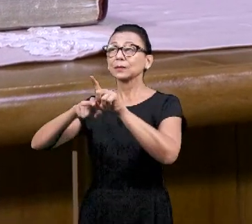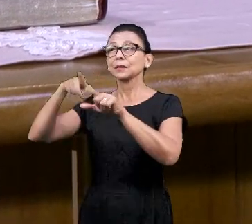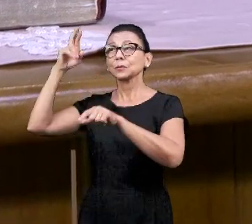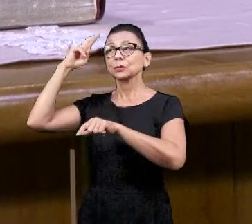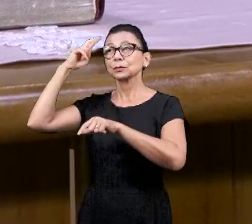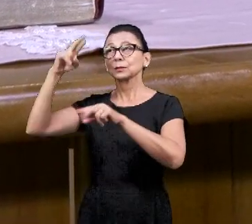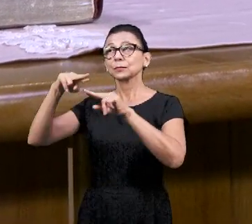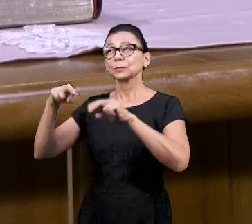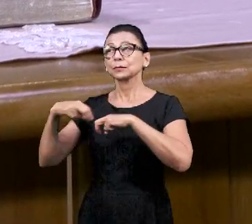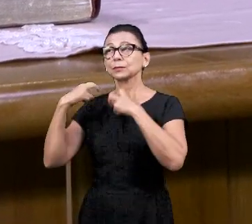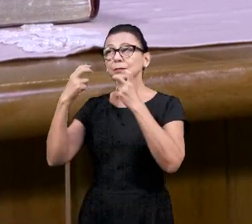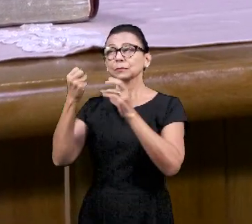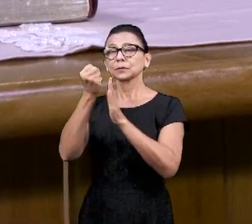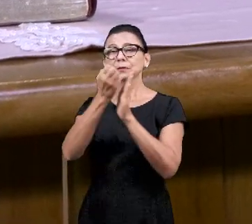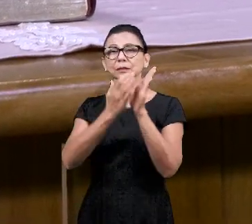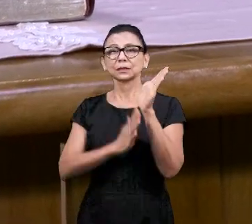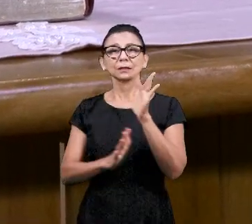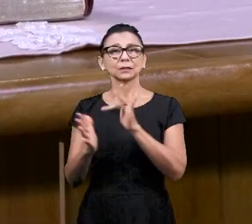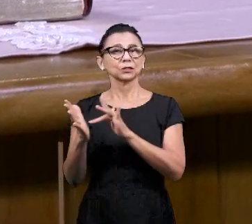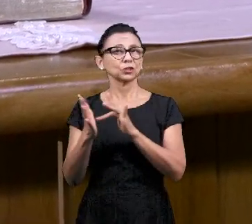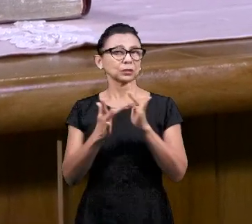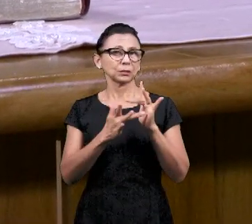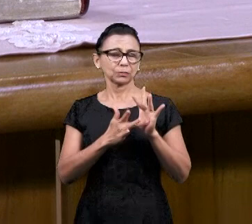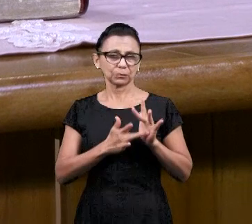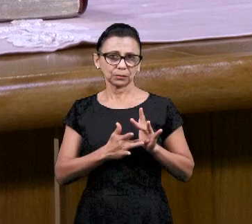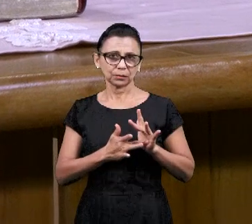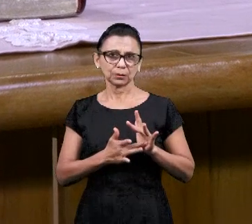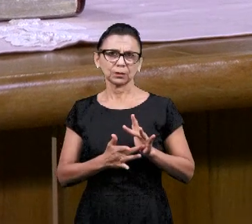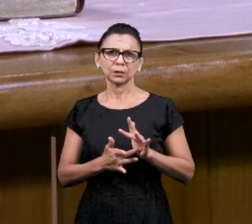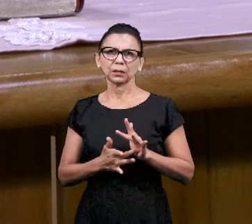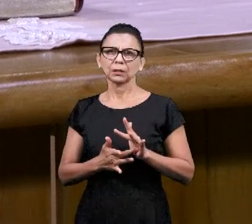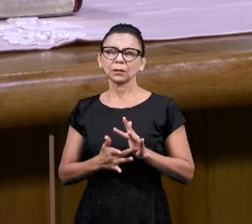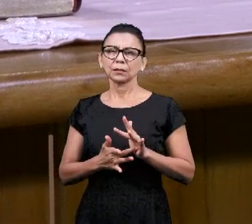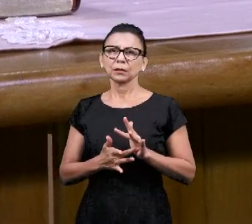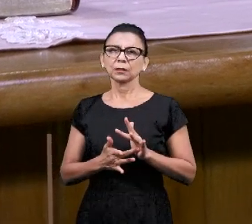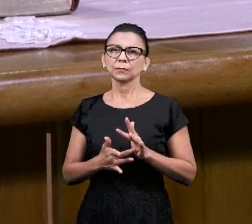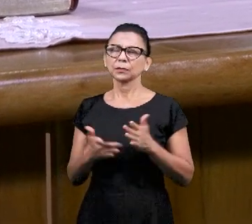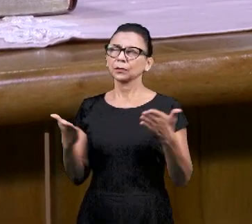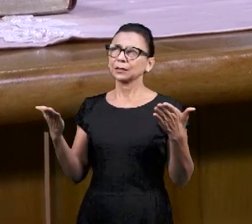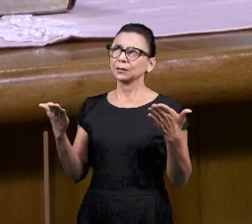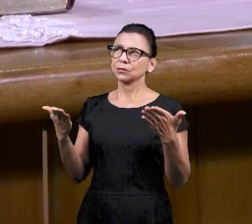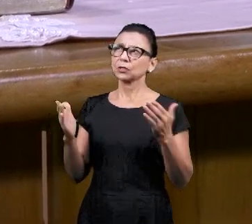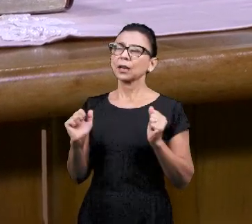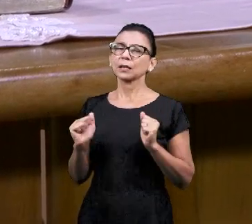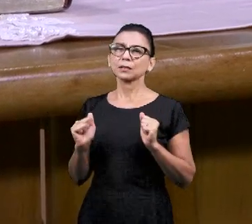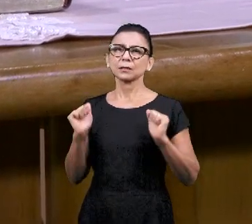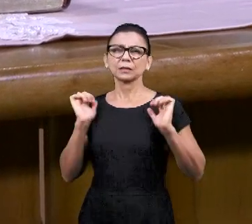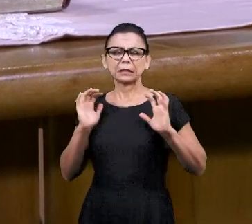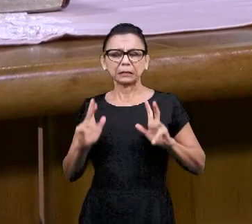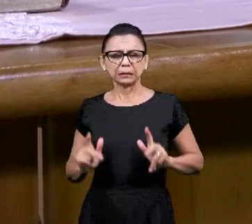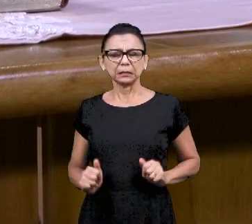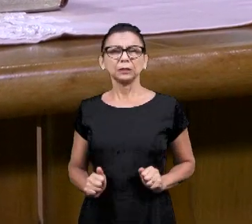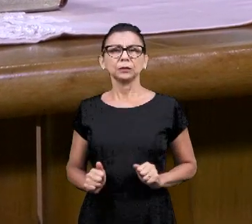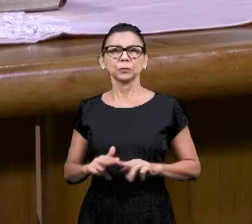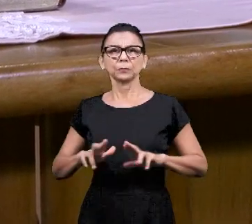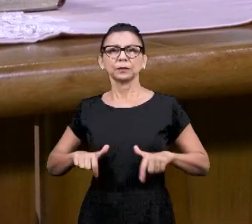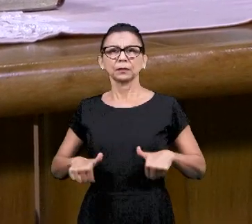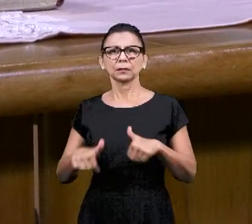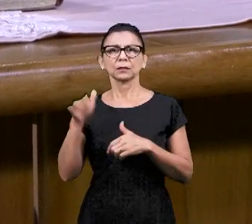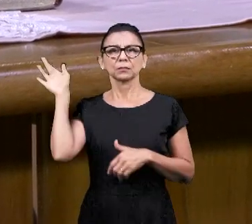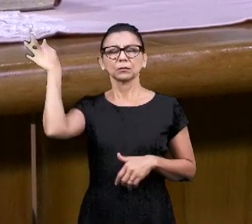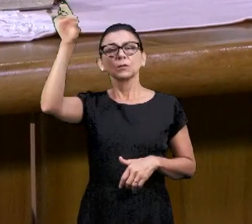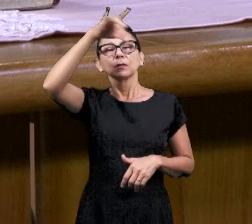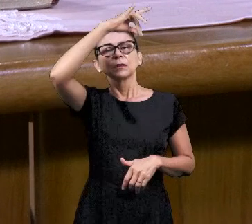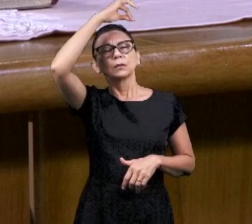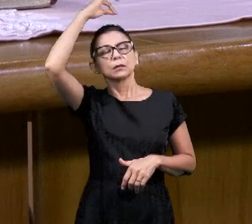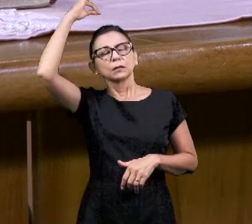Jésus, afin qu'une fois revêtus sous l'opération de ton Saint-Esprit, nous puissions avoir